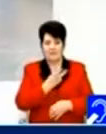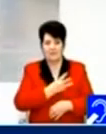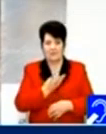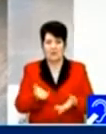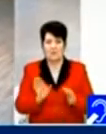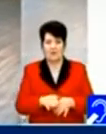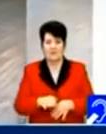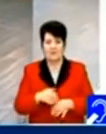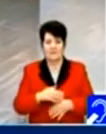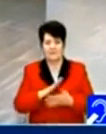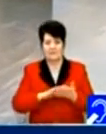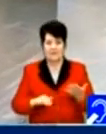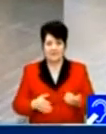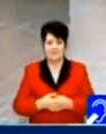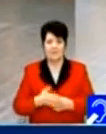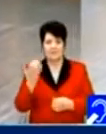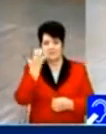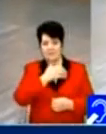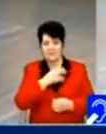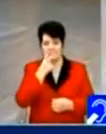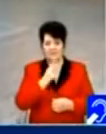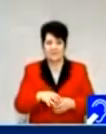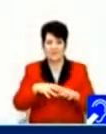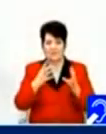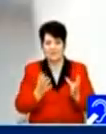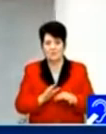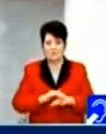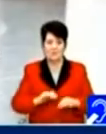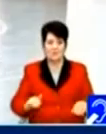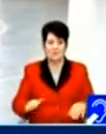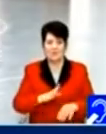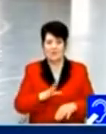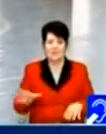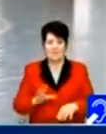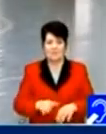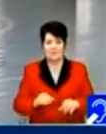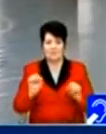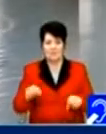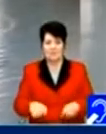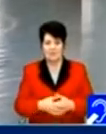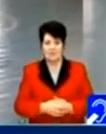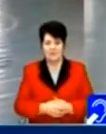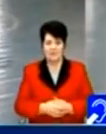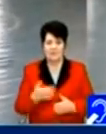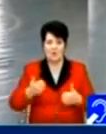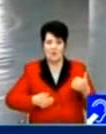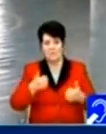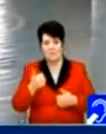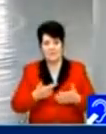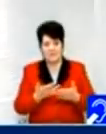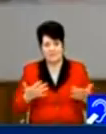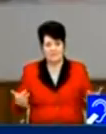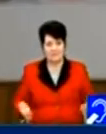departe. Este posibilitatea pentru un nevăzător să joace cu minge, când copilării nu avea posibilitatea aceasta. Facem competiții, facem